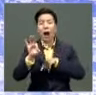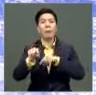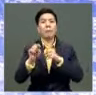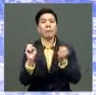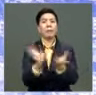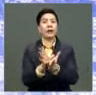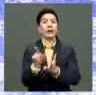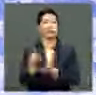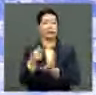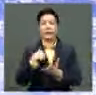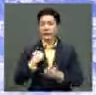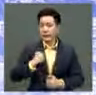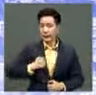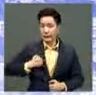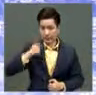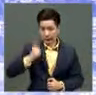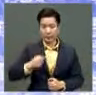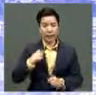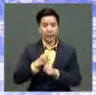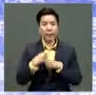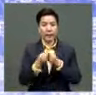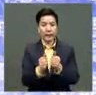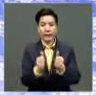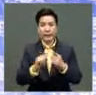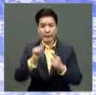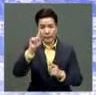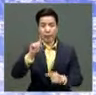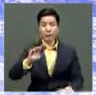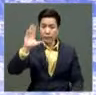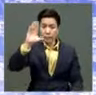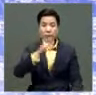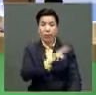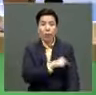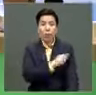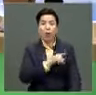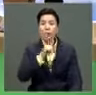ให้ดีที่สุดครับครับ ครับคุณหมอครับรบกวนนิดนึงครับว่